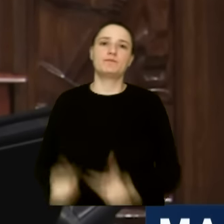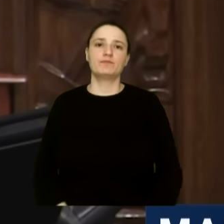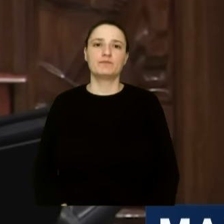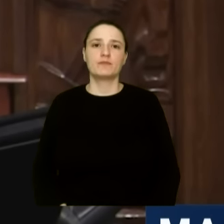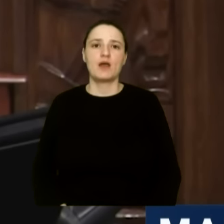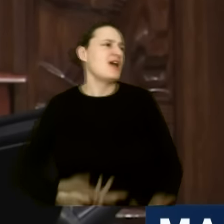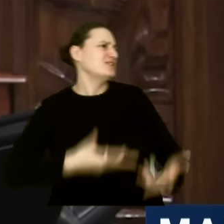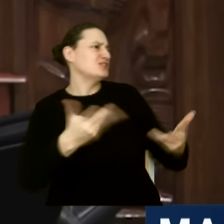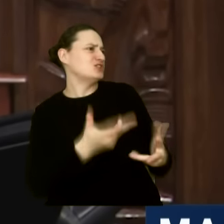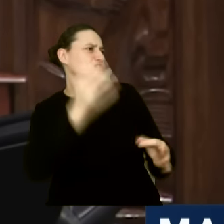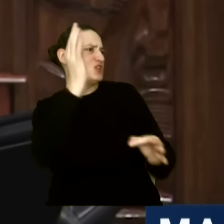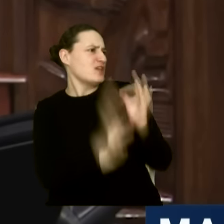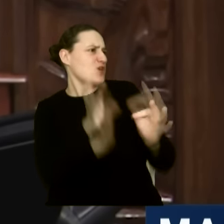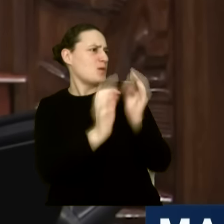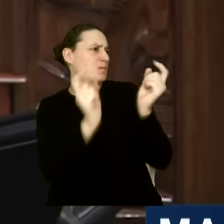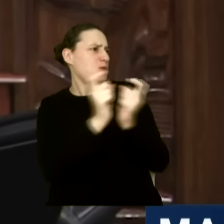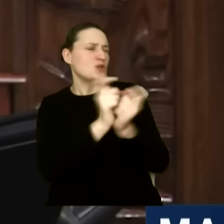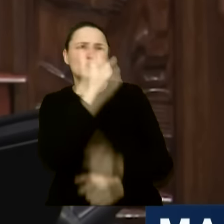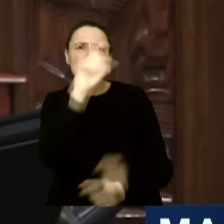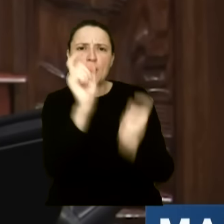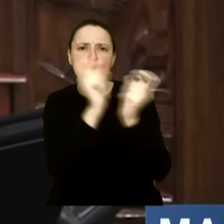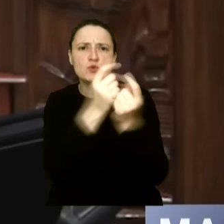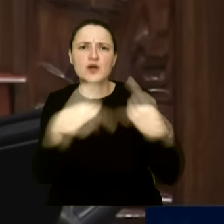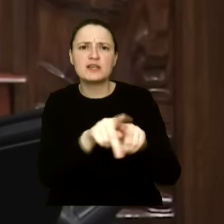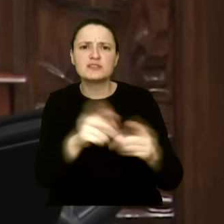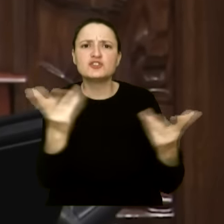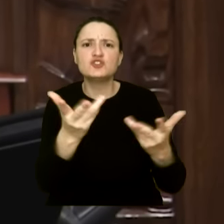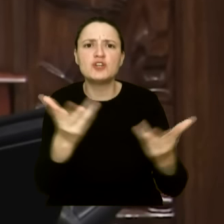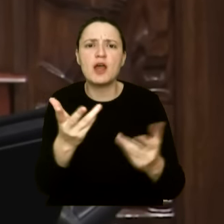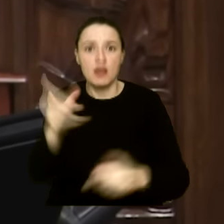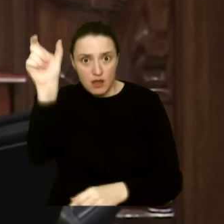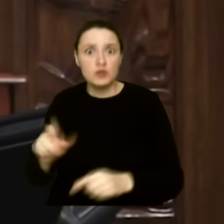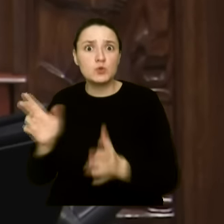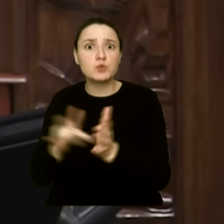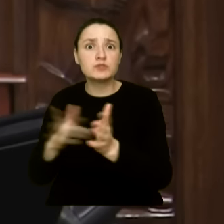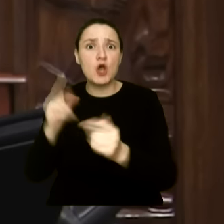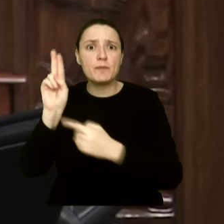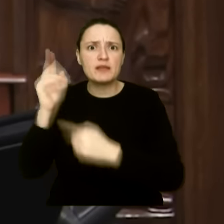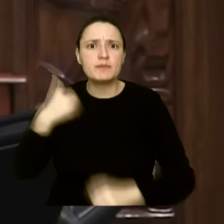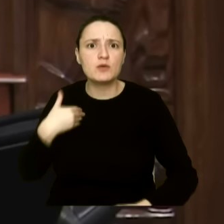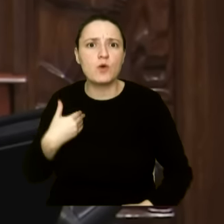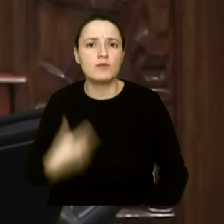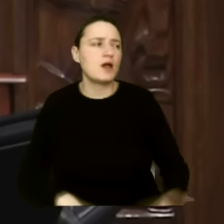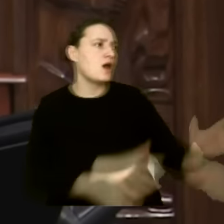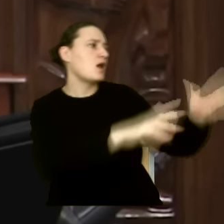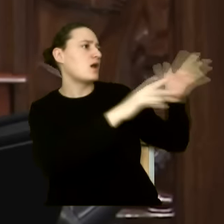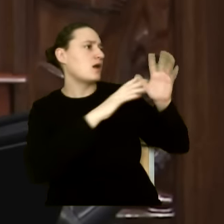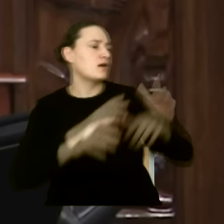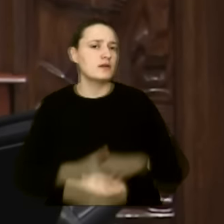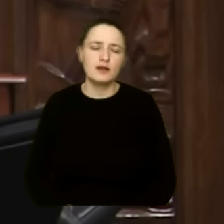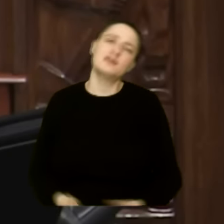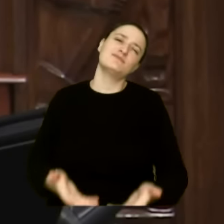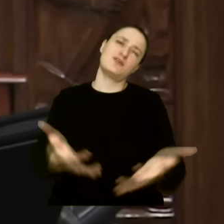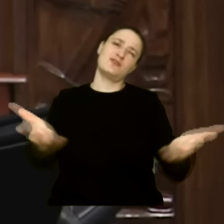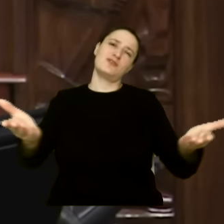jest zrealizowane 100 konkretów, które obiecywał Donald Tusk? Proszę państwa, to